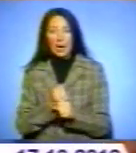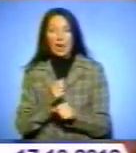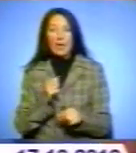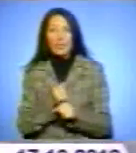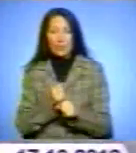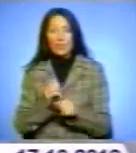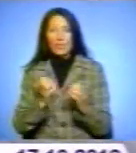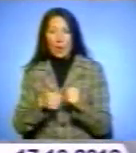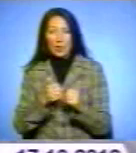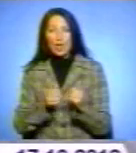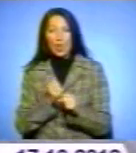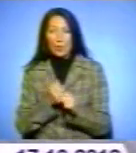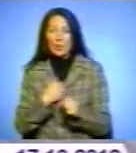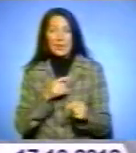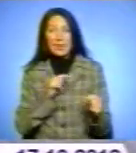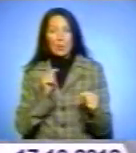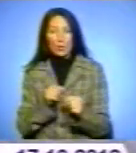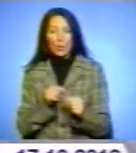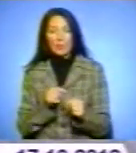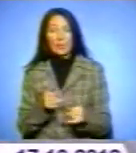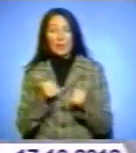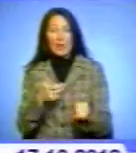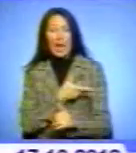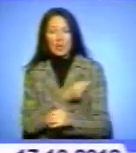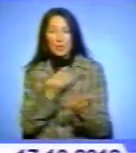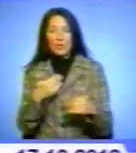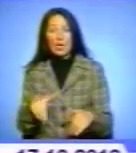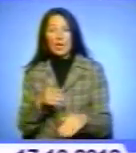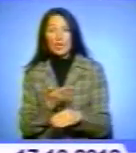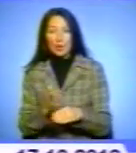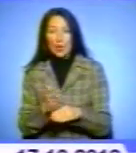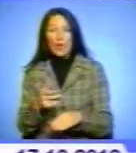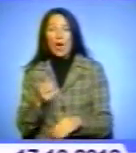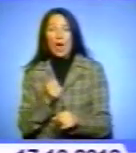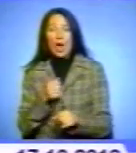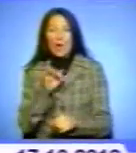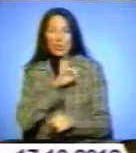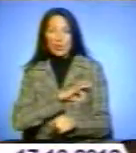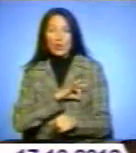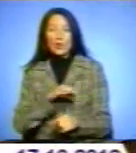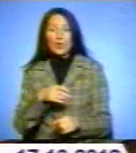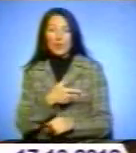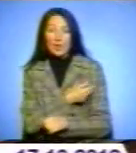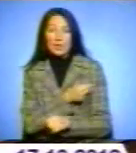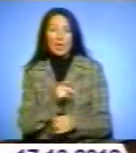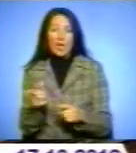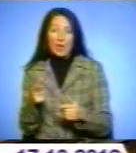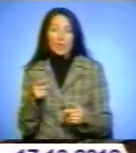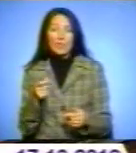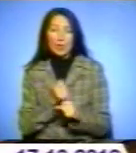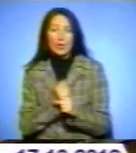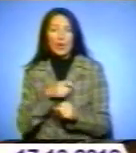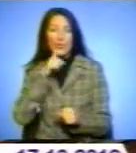чесно. У санепідстанції кажуть, для щеплень вже частково використовують вакцини, виготовлені в Україні. Вони відповідають усім